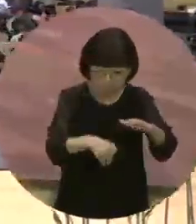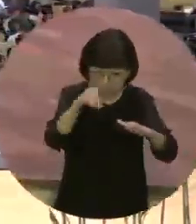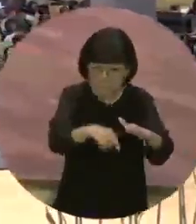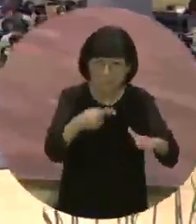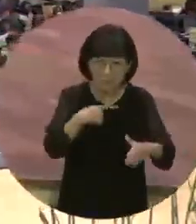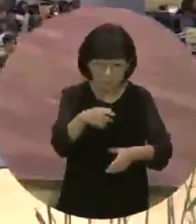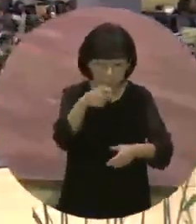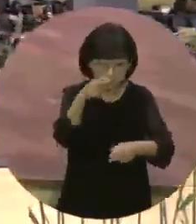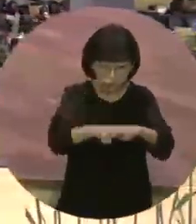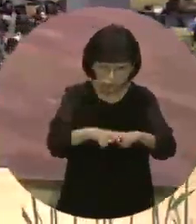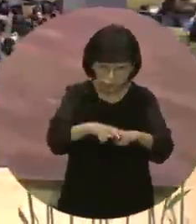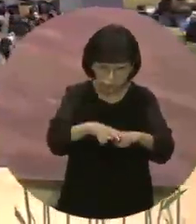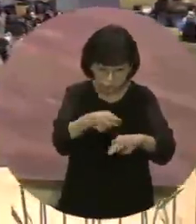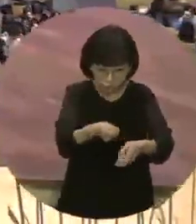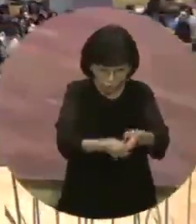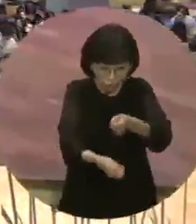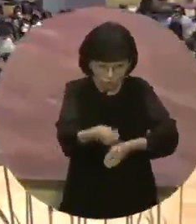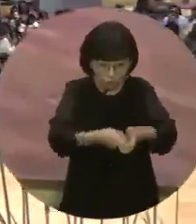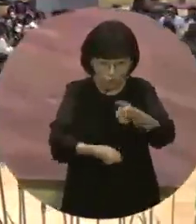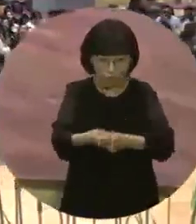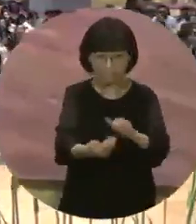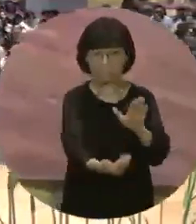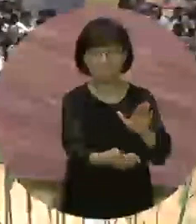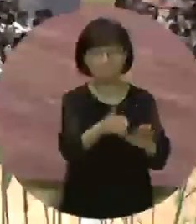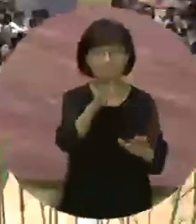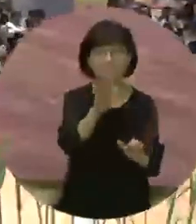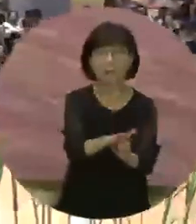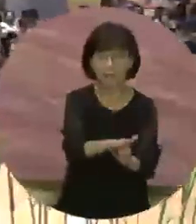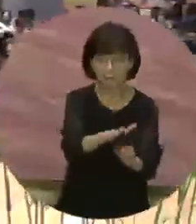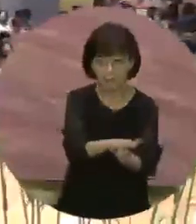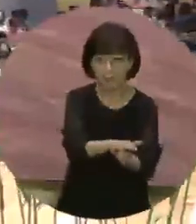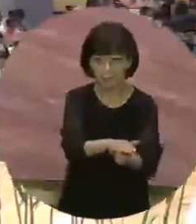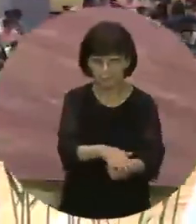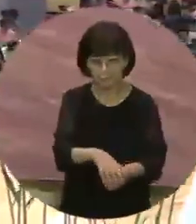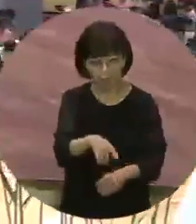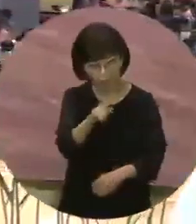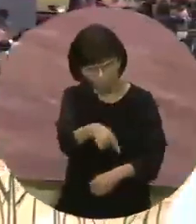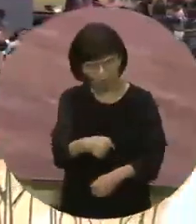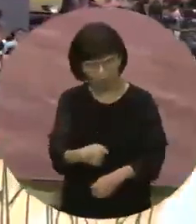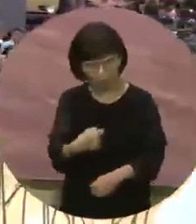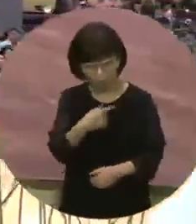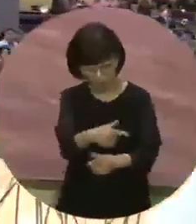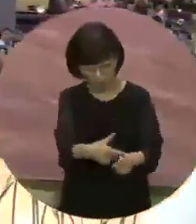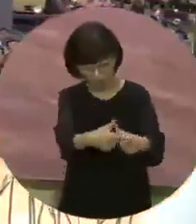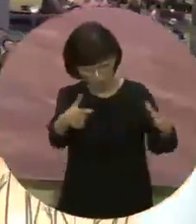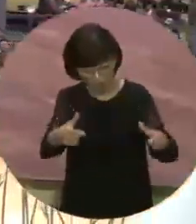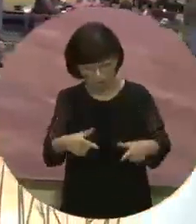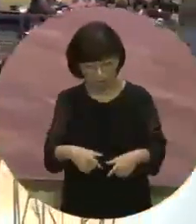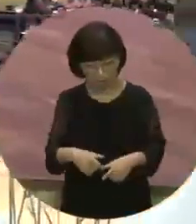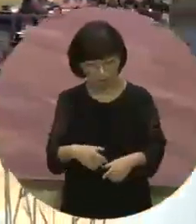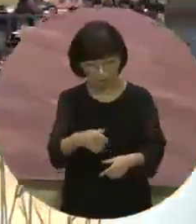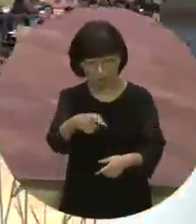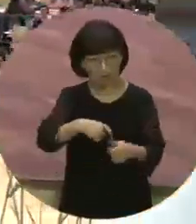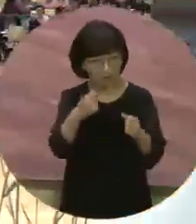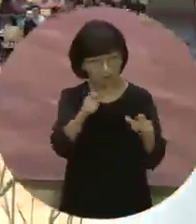메웠더라. 아비멜렉이 이삭에게 이르되 너가 우리보다 크게 강성한 적 우리를 떠나라.